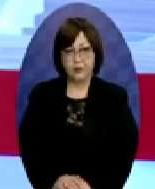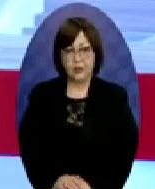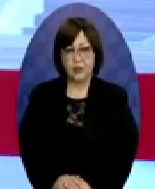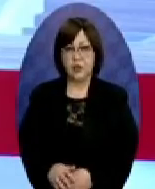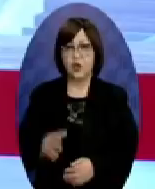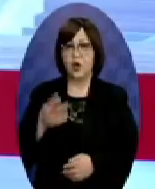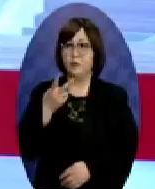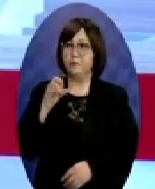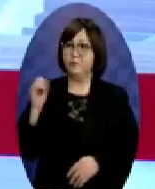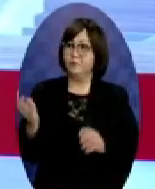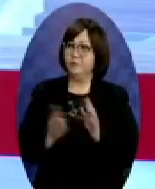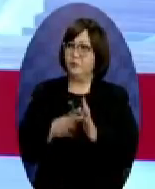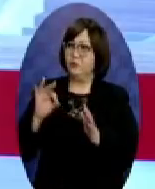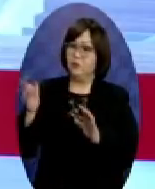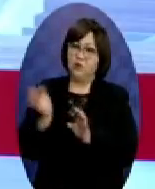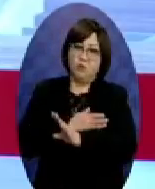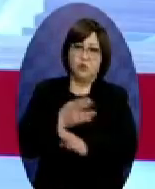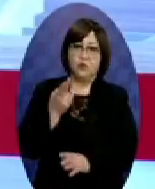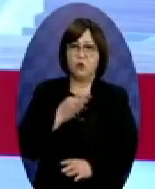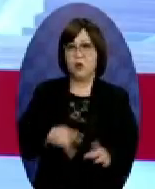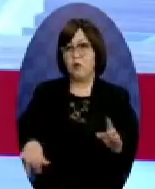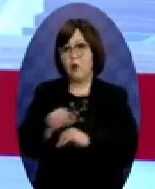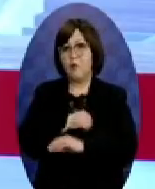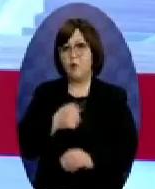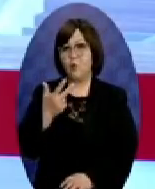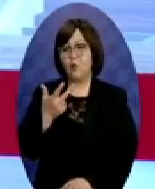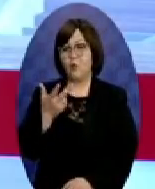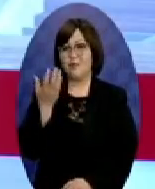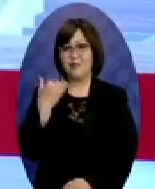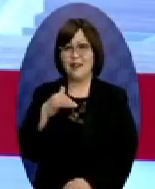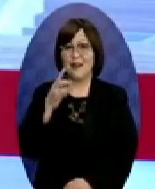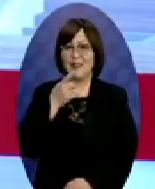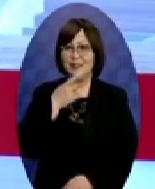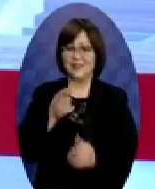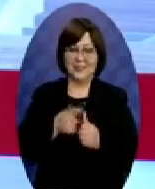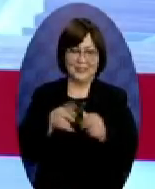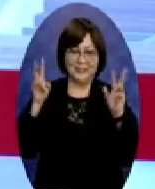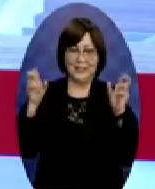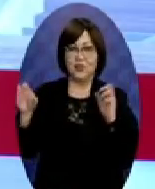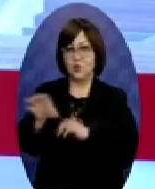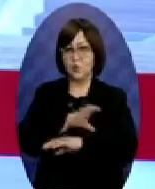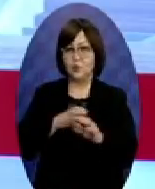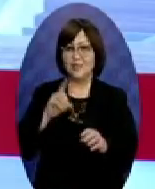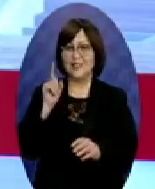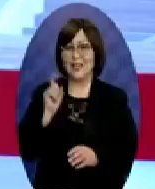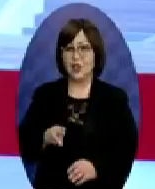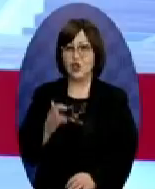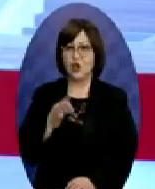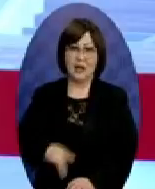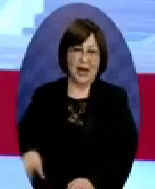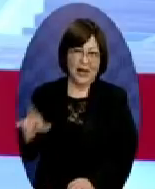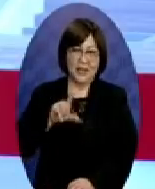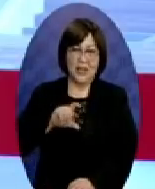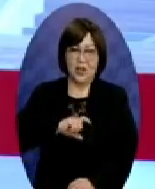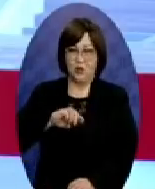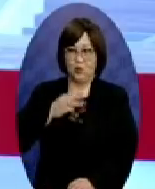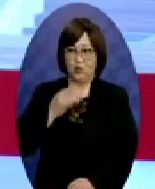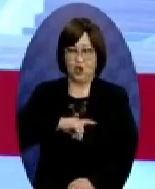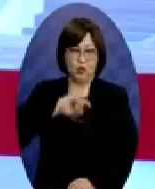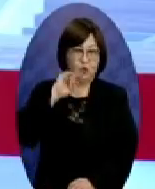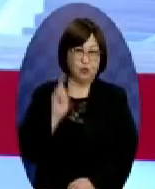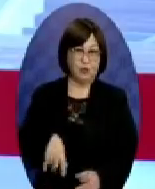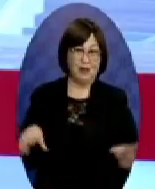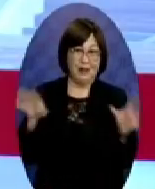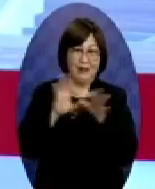Шинэ өнөөмөрхөн Дундгуй аймгийн 3 сайхан сумд байрлах салхитын алт мөнгөний ордын ашиглалтын тусгай зөвшөөрлийг цуцалж төр мэдэлдээ авах шийдвэр